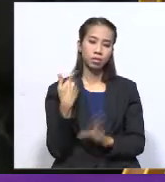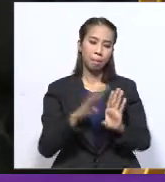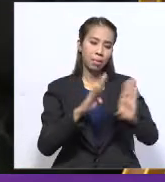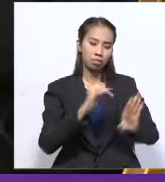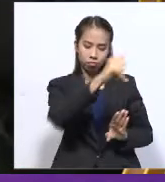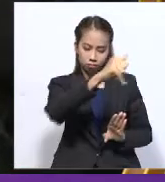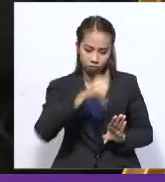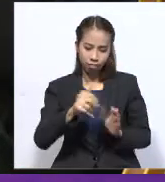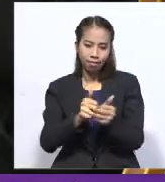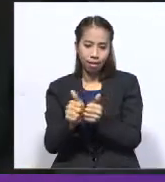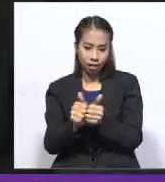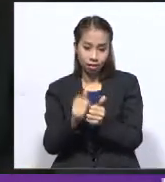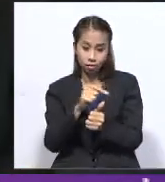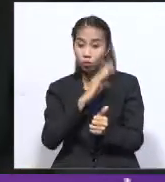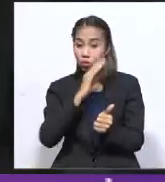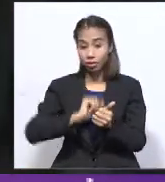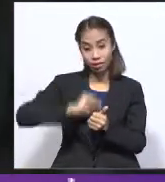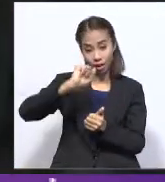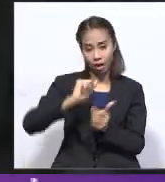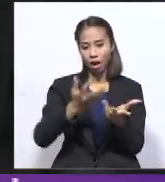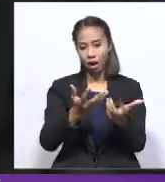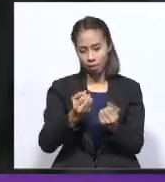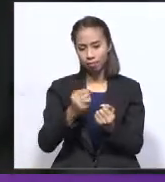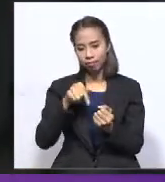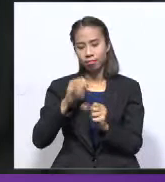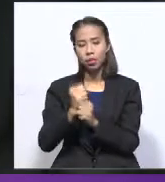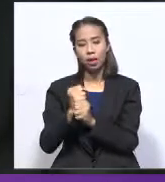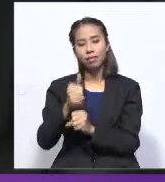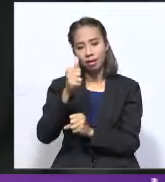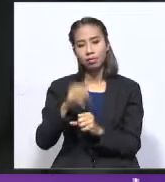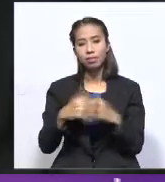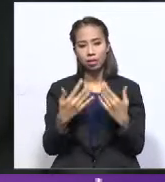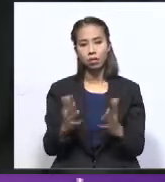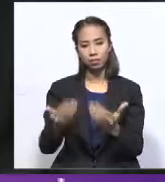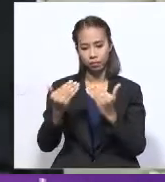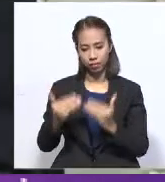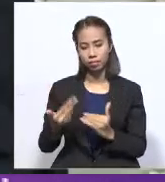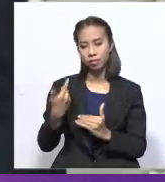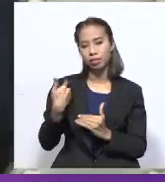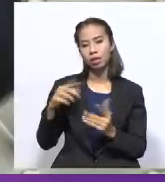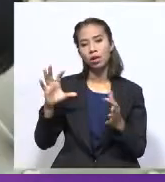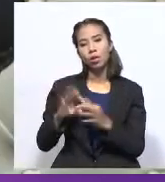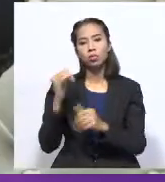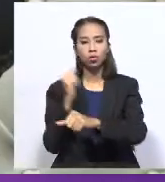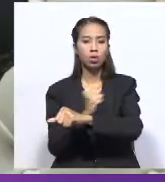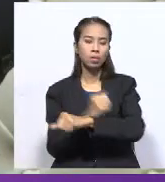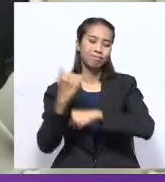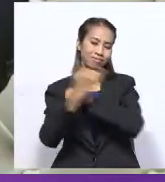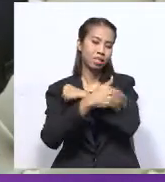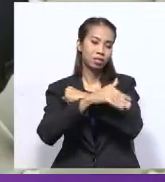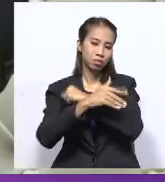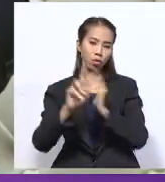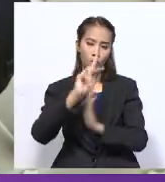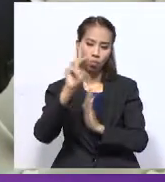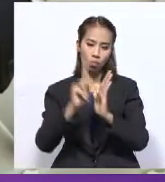าผู้ชนะแล้วก็รับเข้าทำงานด้วยค่ะประเภทที่2ก็คือสารคดีนำเสนอเกี่ยวกับแรงงานต่างด้าวที่ขึ้นทะเบียนแรงงานถูกกฎหม